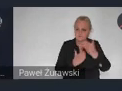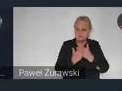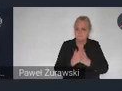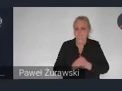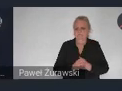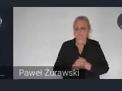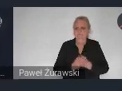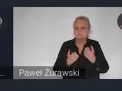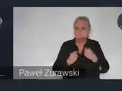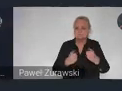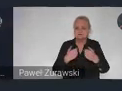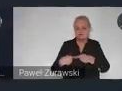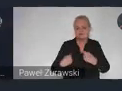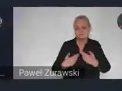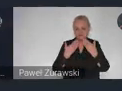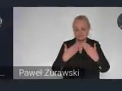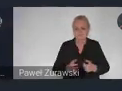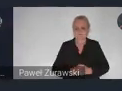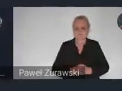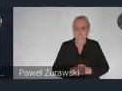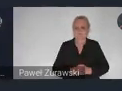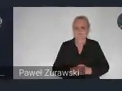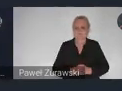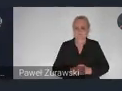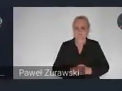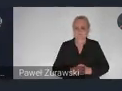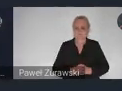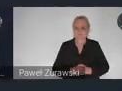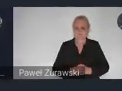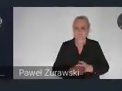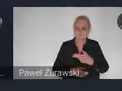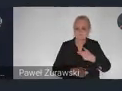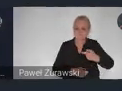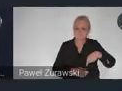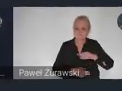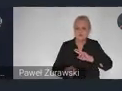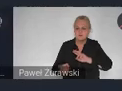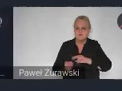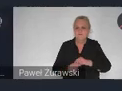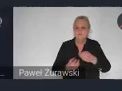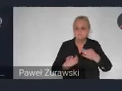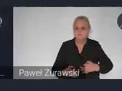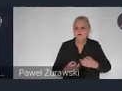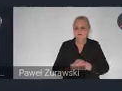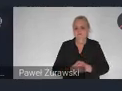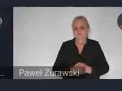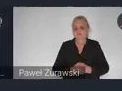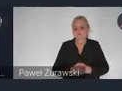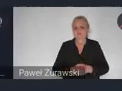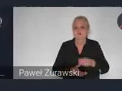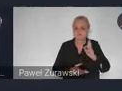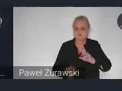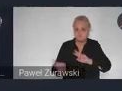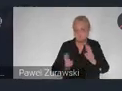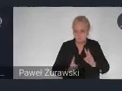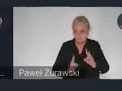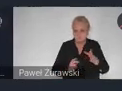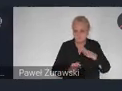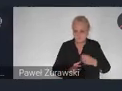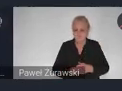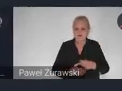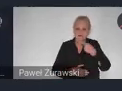Bardzo serdecznie dziękuję również naszym tutaj państwu którzy tłumaczyli